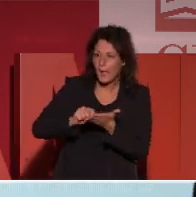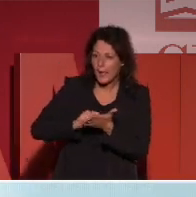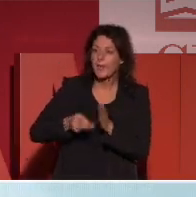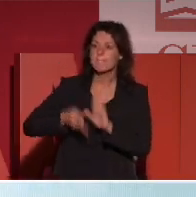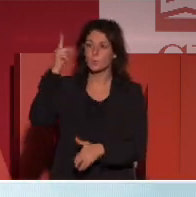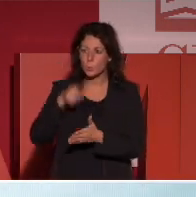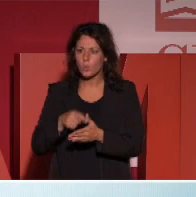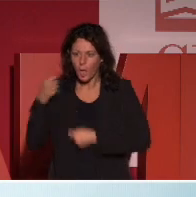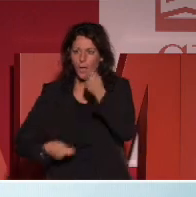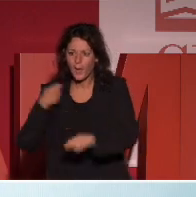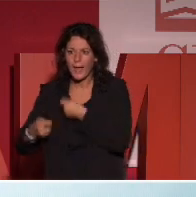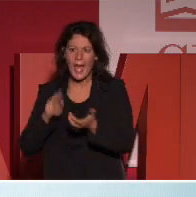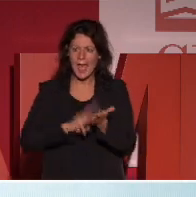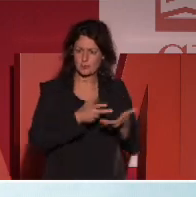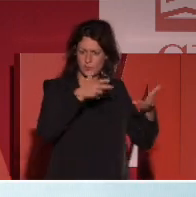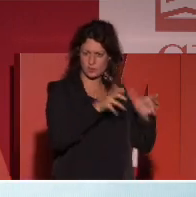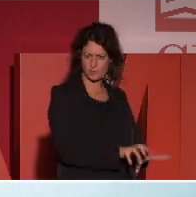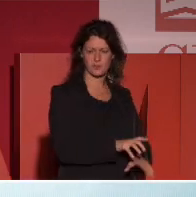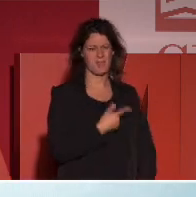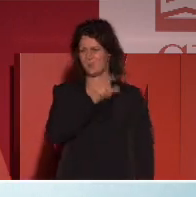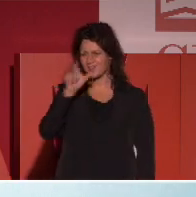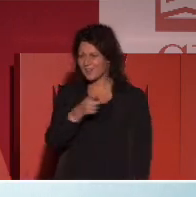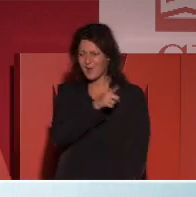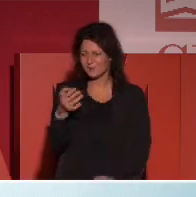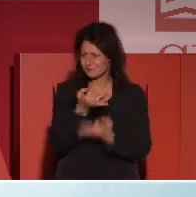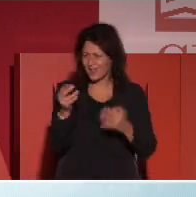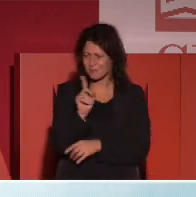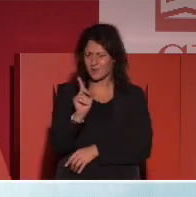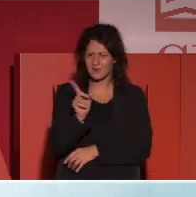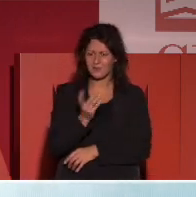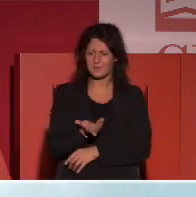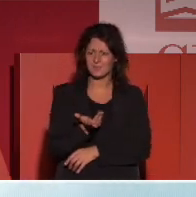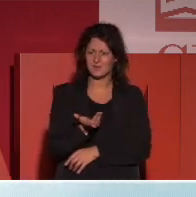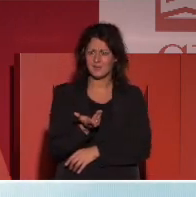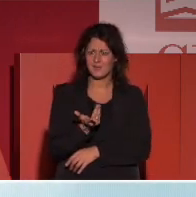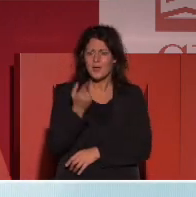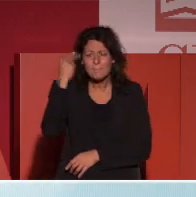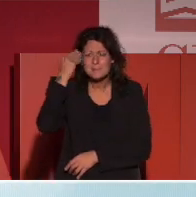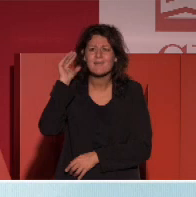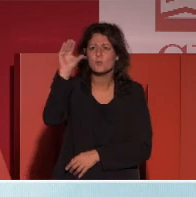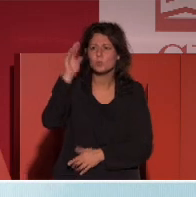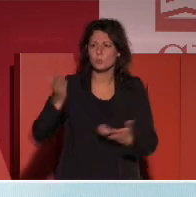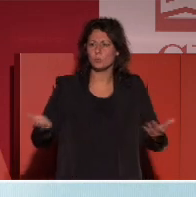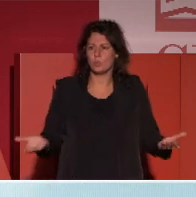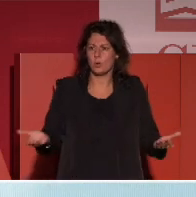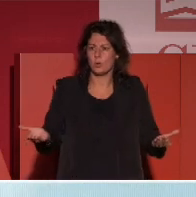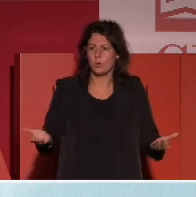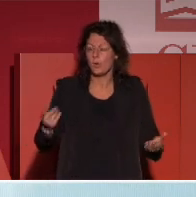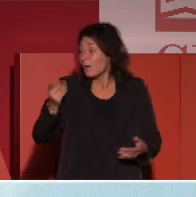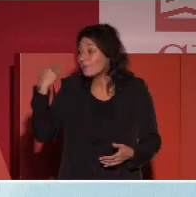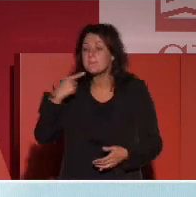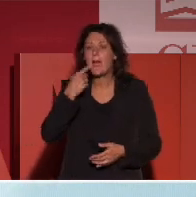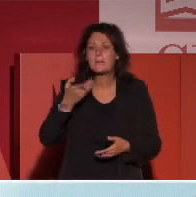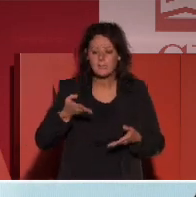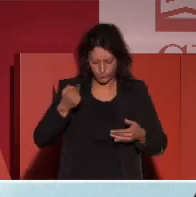bene per niente il futuro è una cosa molto seria e pensare al futuro pensarci in termini demografici